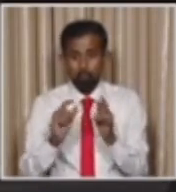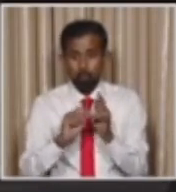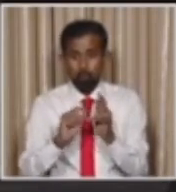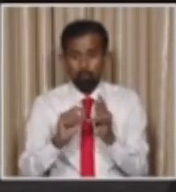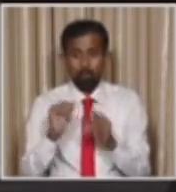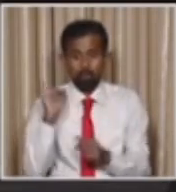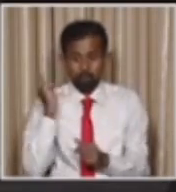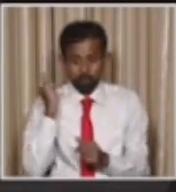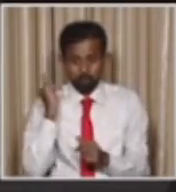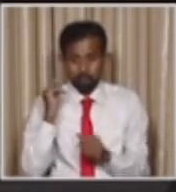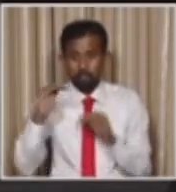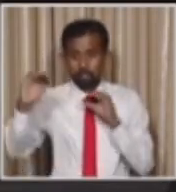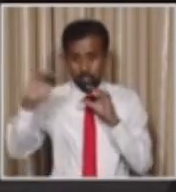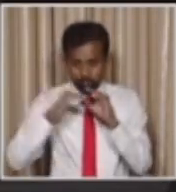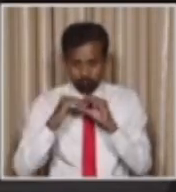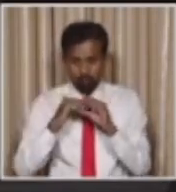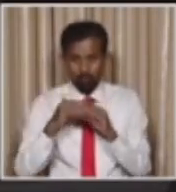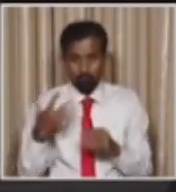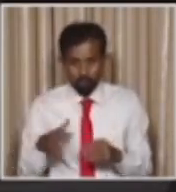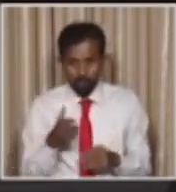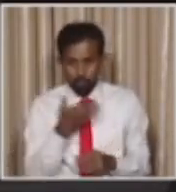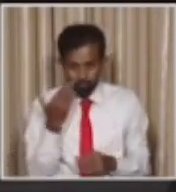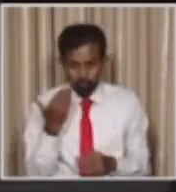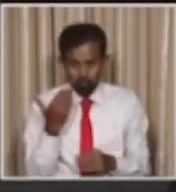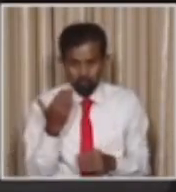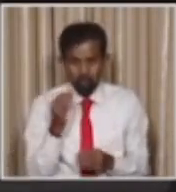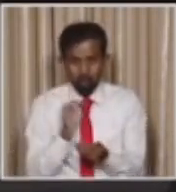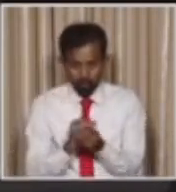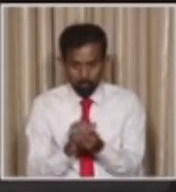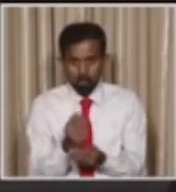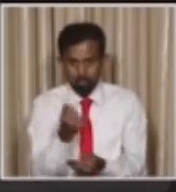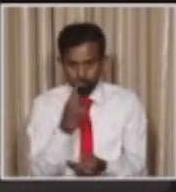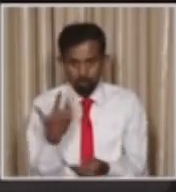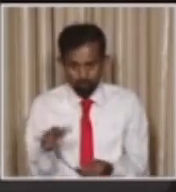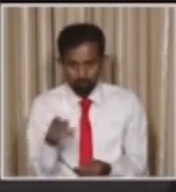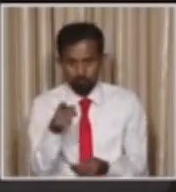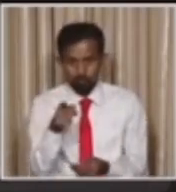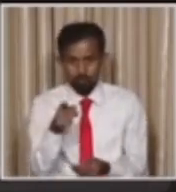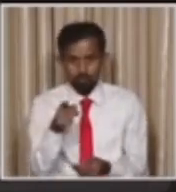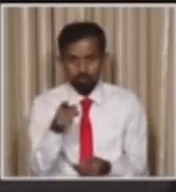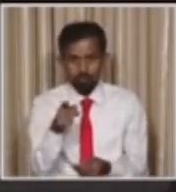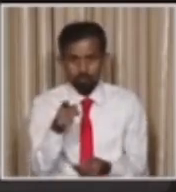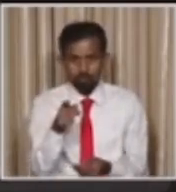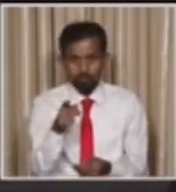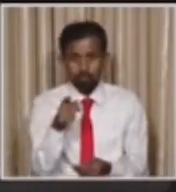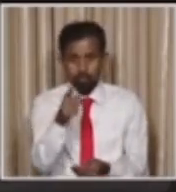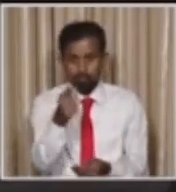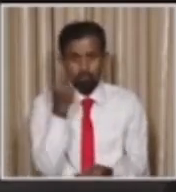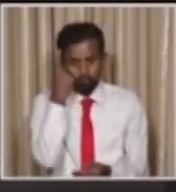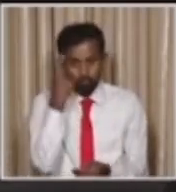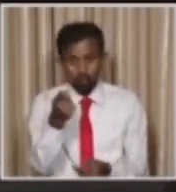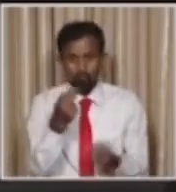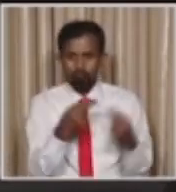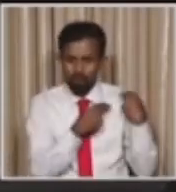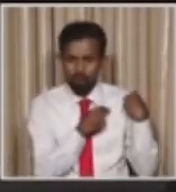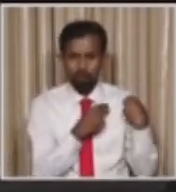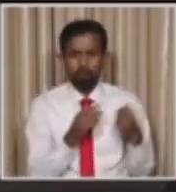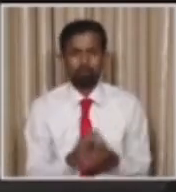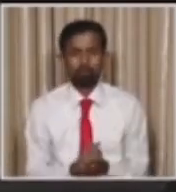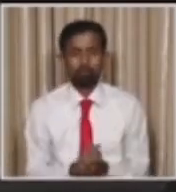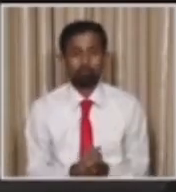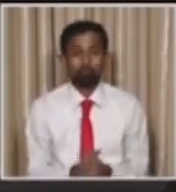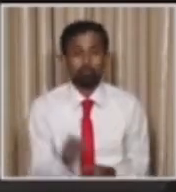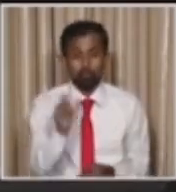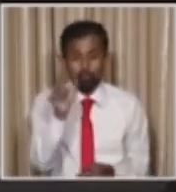ඔබේ නිලධාරීන්ට කියලා දෙනවා මෙන්න මේ සිද්ධියක් එන්න පුළුවන් ආරක්ෂා කරගන්න කියලා. එහෙනම් ඔබට මේ යෝජනාව කරන්නේ ඔබත් මේකට වගකීම්